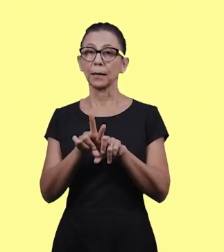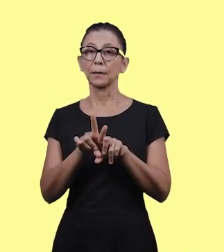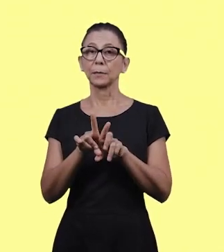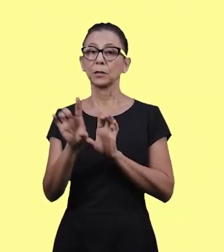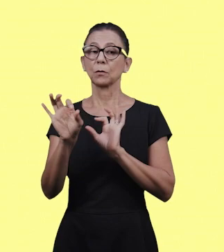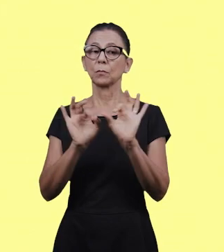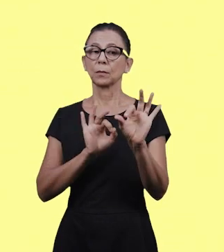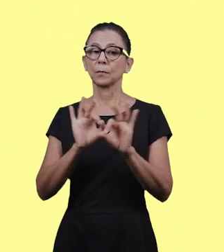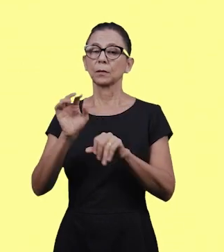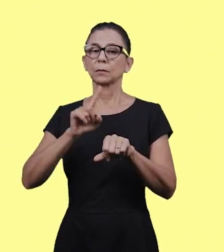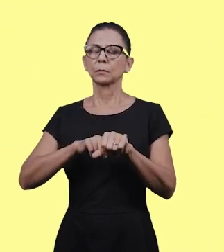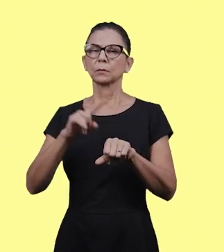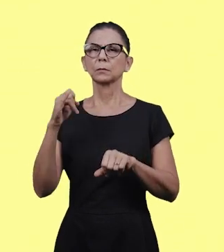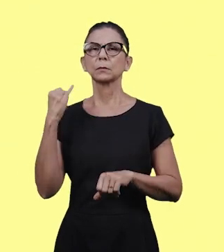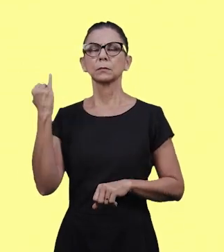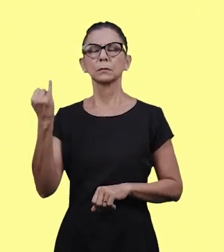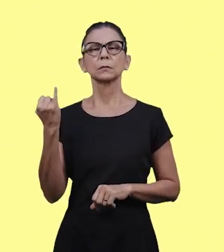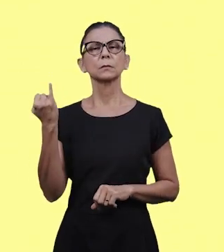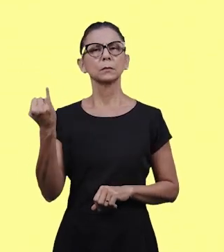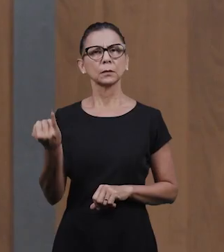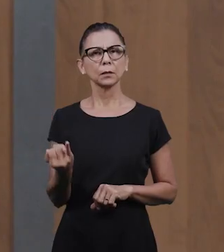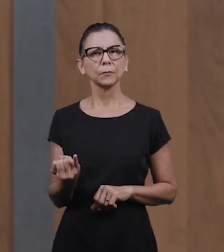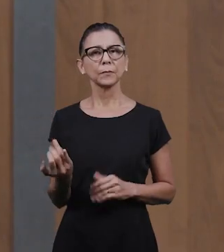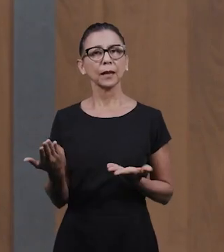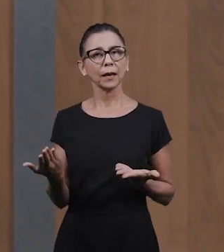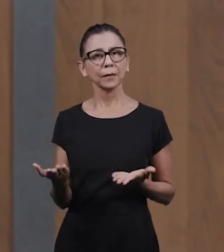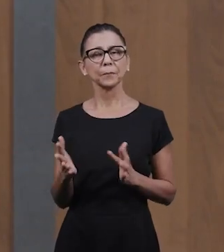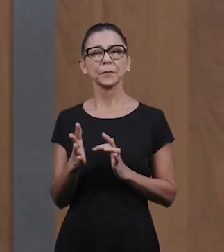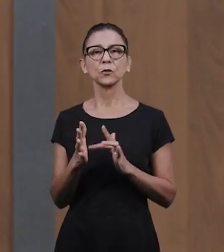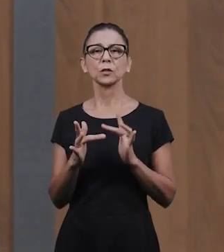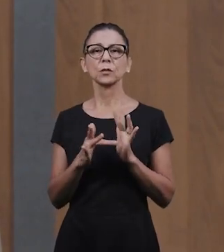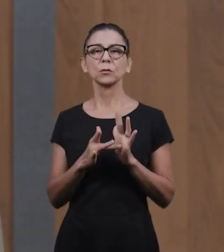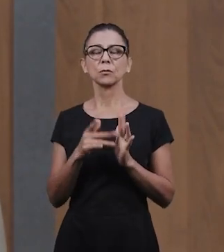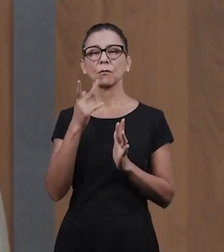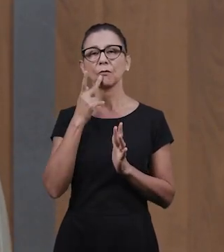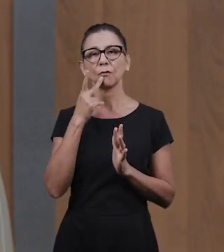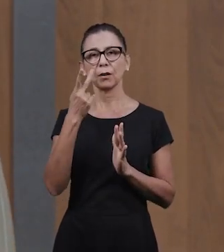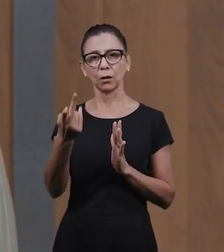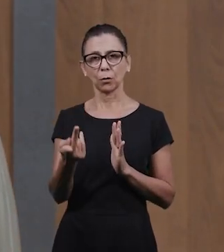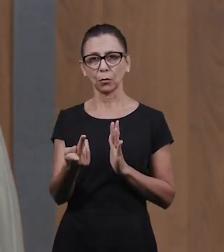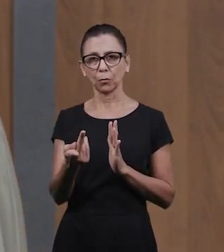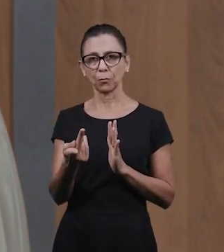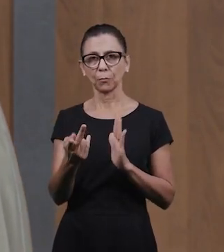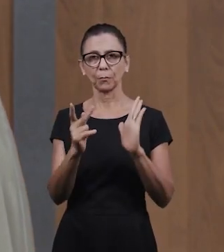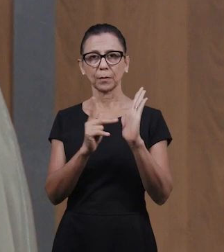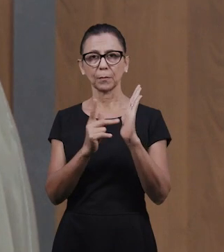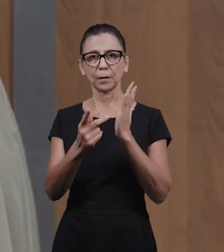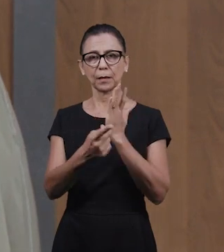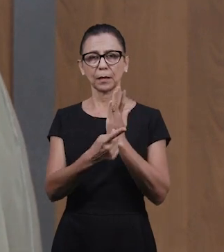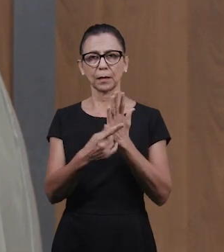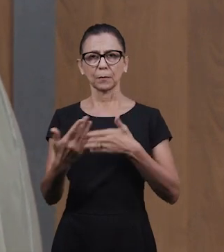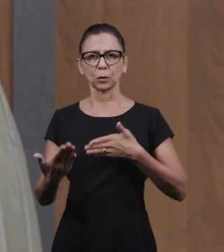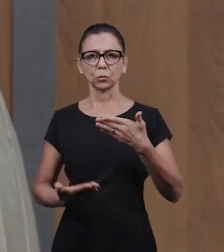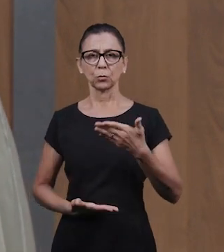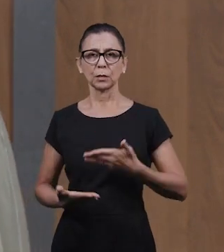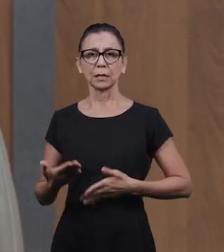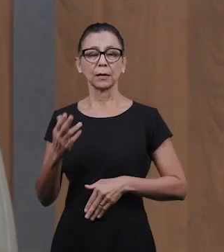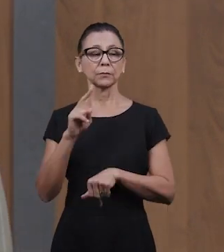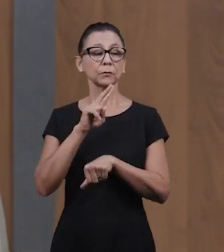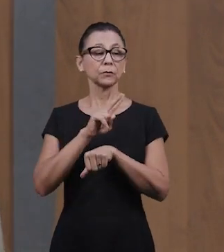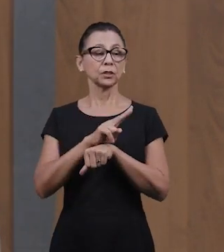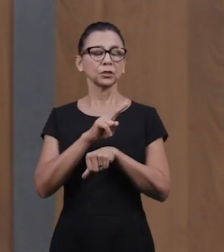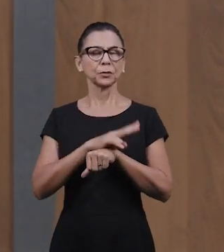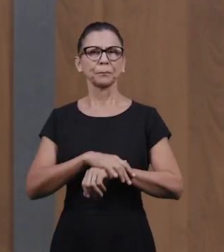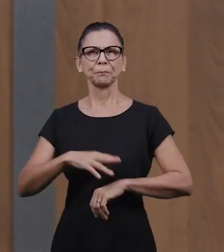puisse être prêt pour ce moment si important, Jésus, il a raconté la parabole du